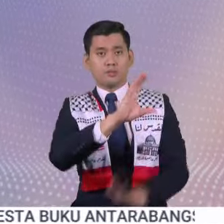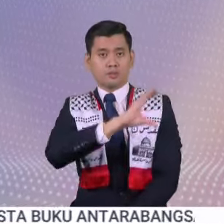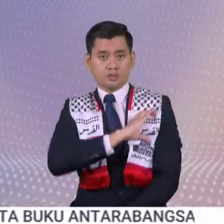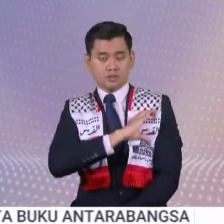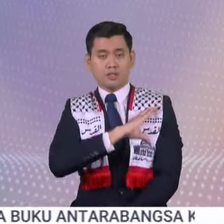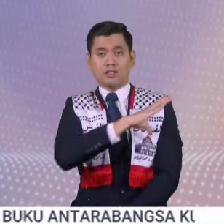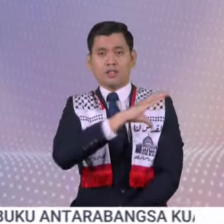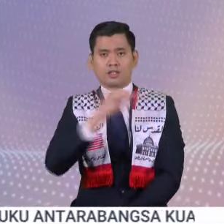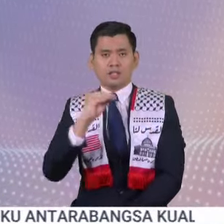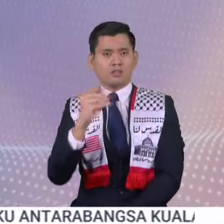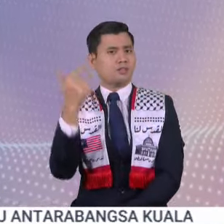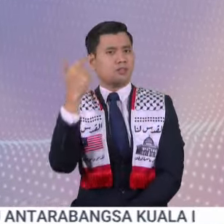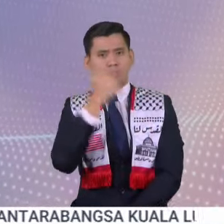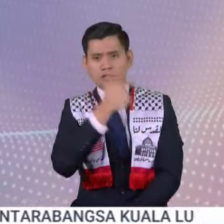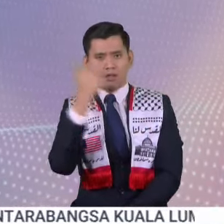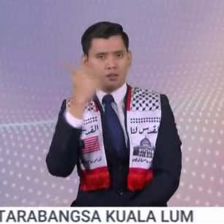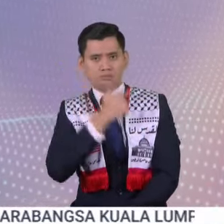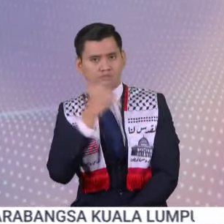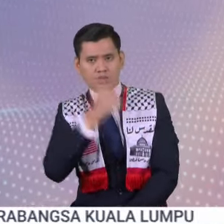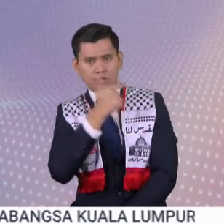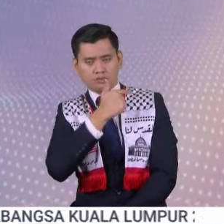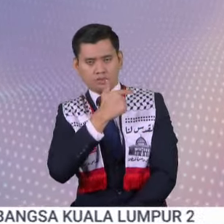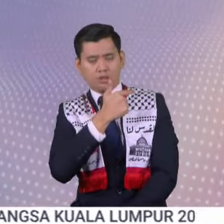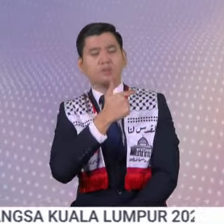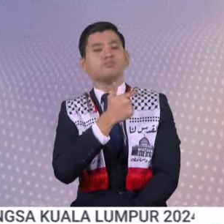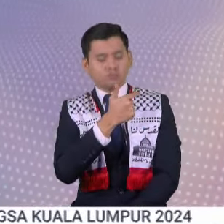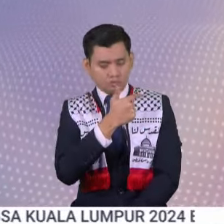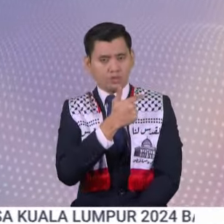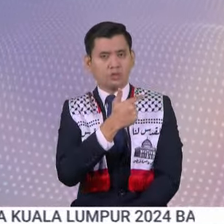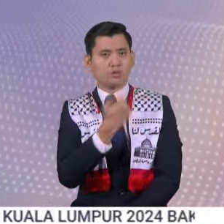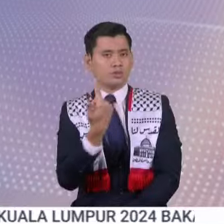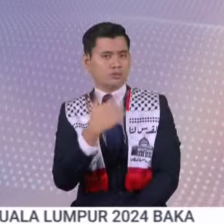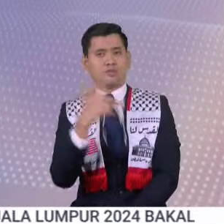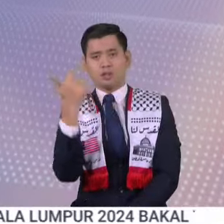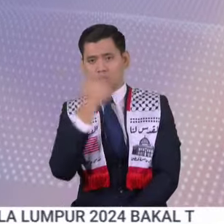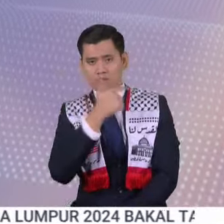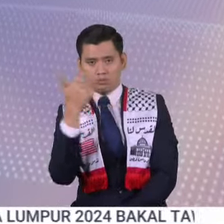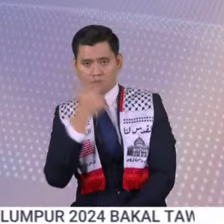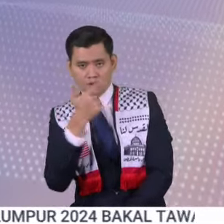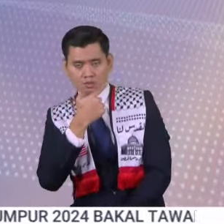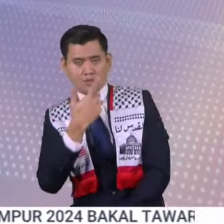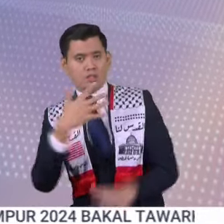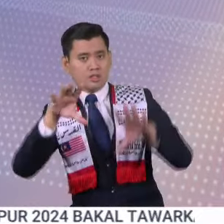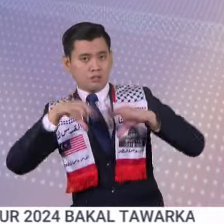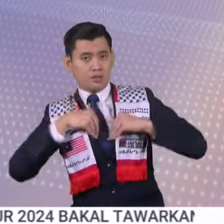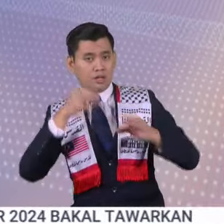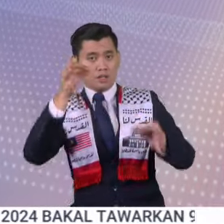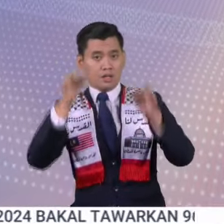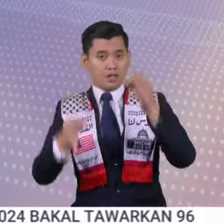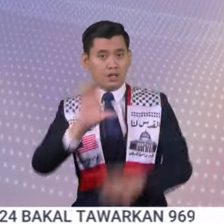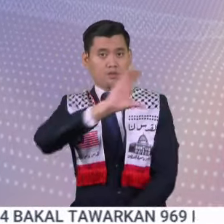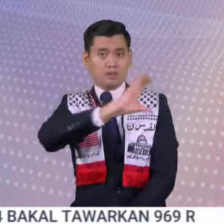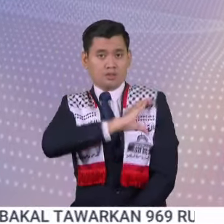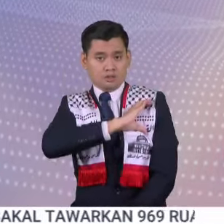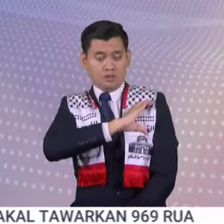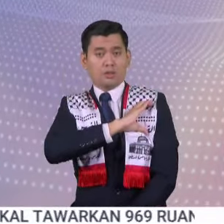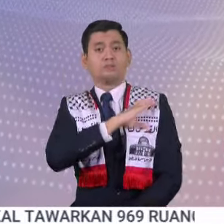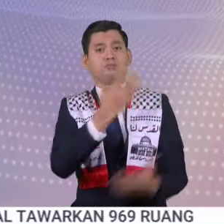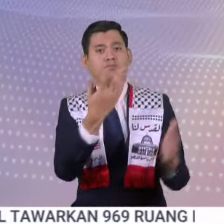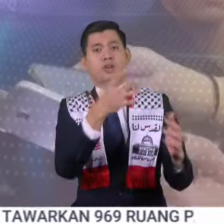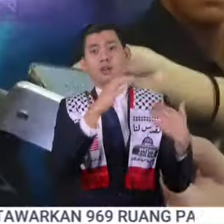nya tidak ak berkpromi malah ak mengenakndan ke atas anggota yang didapati melanggar